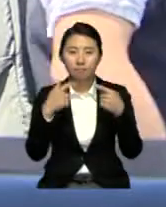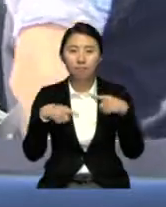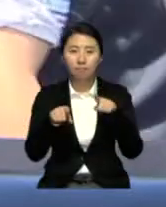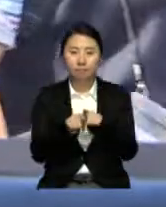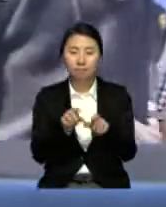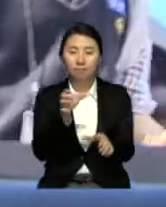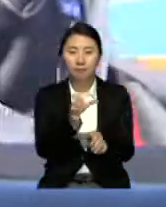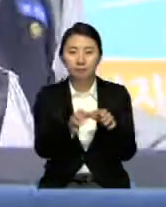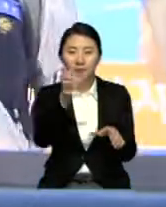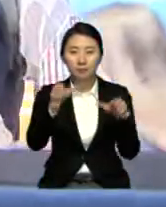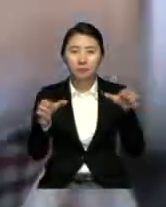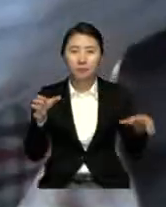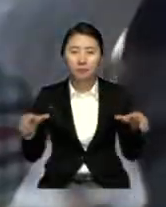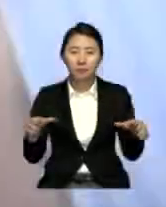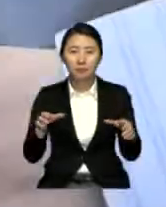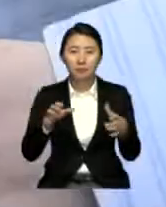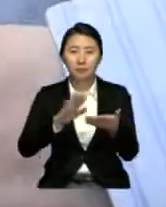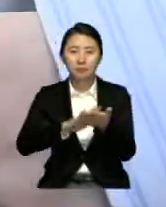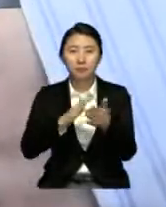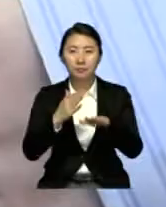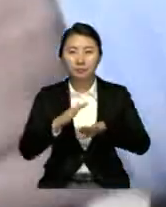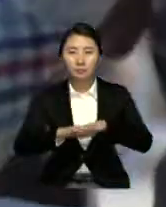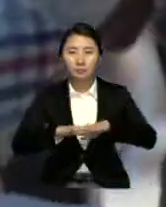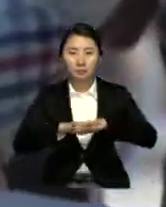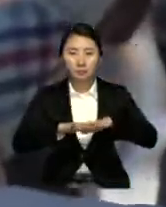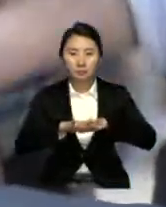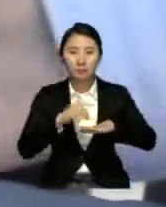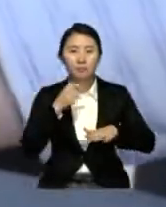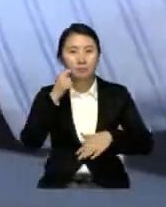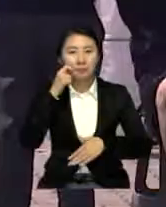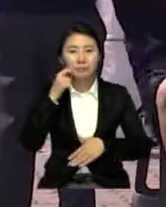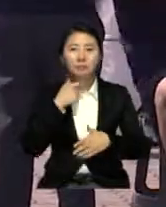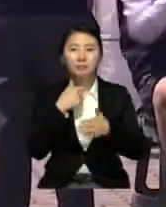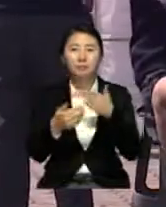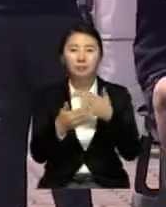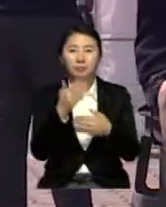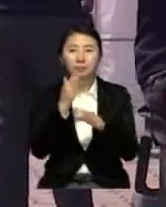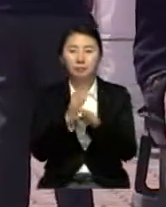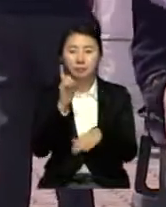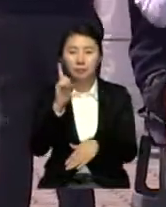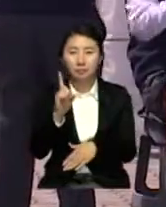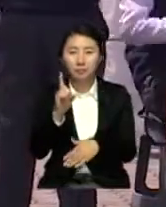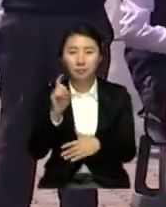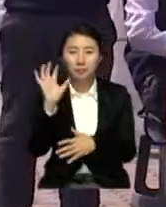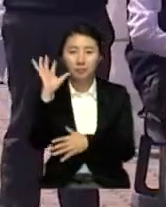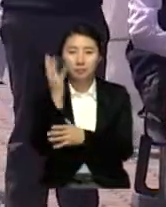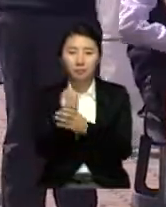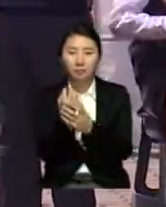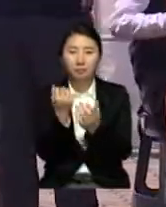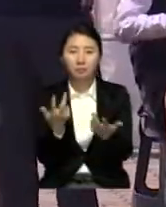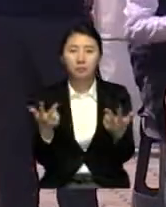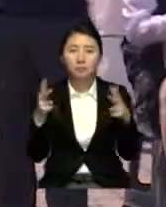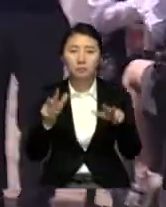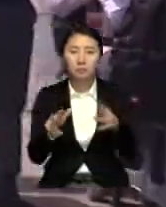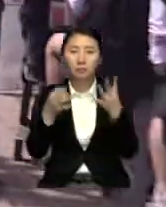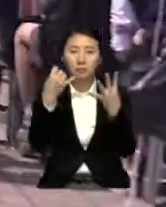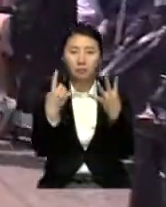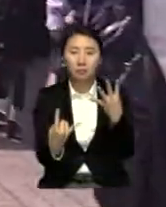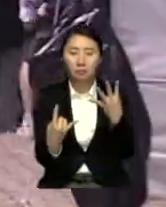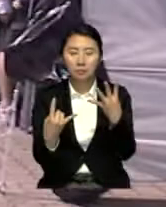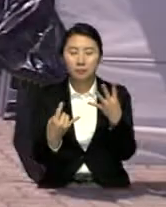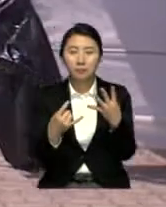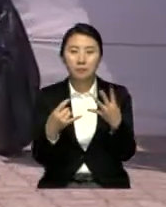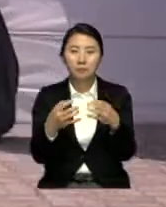스피드 스택스와 입체 퍼즐도 인기 체험 중 한 가지입니다. 월드컵 공원에 마련된 제4회 마포